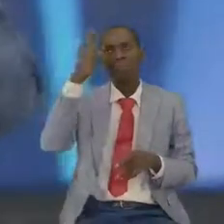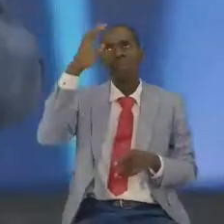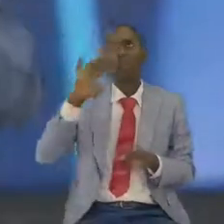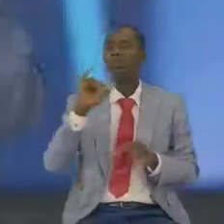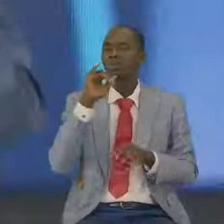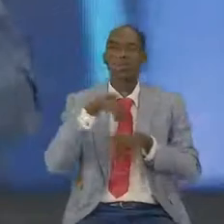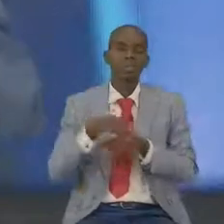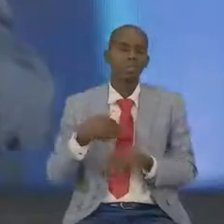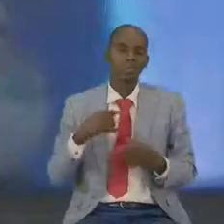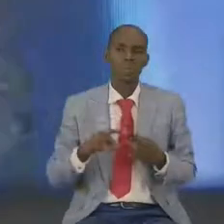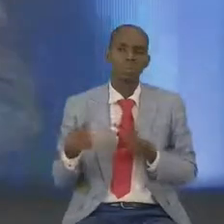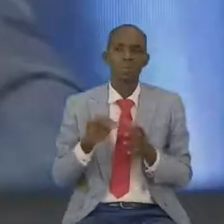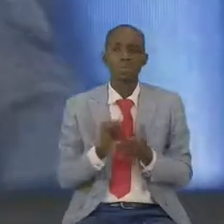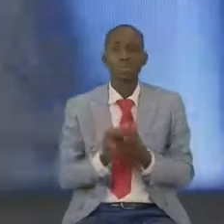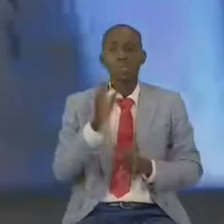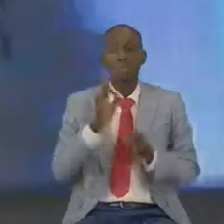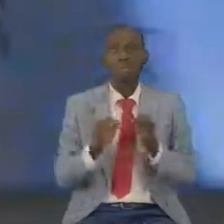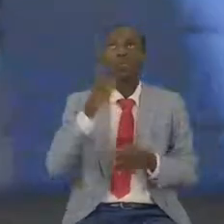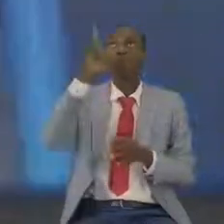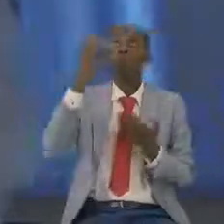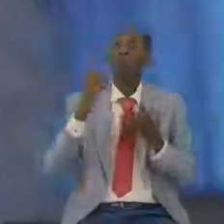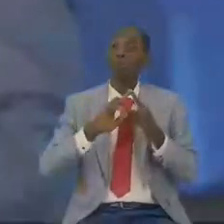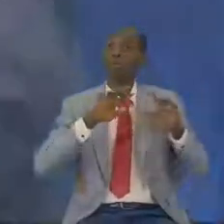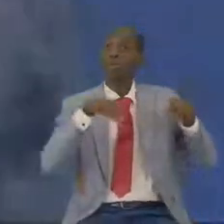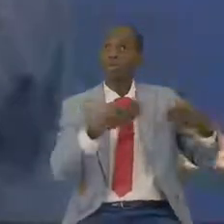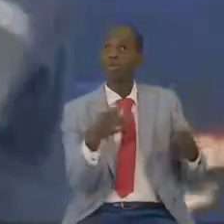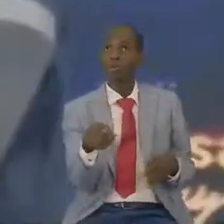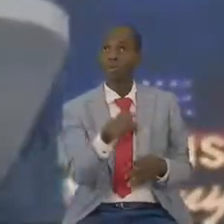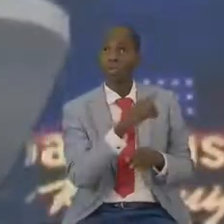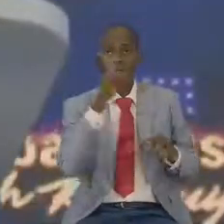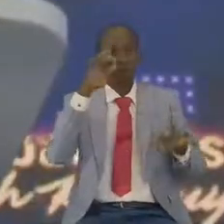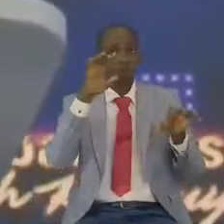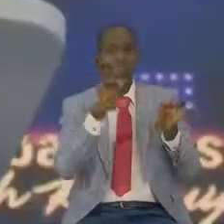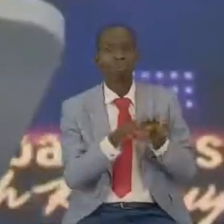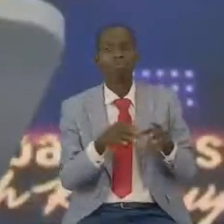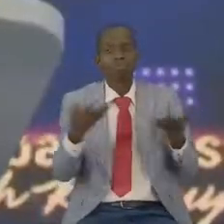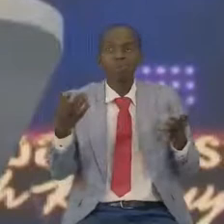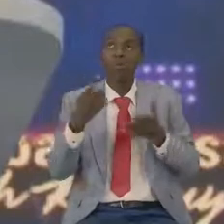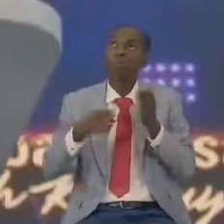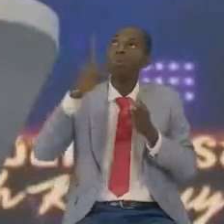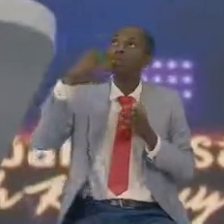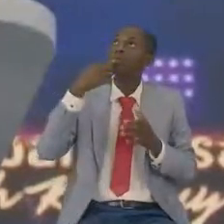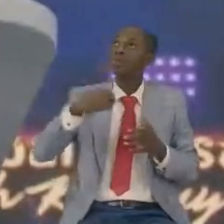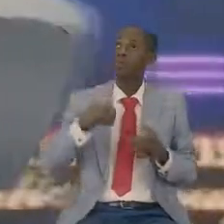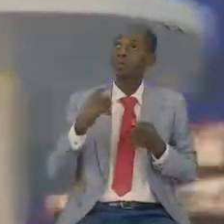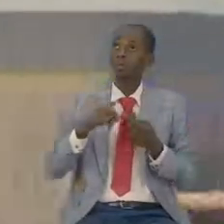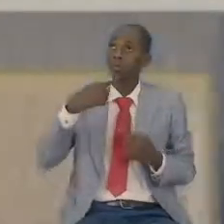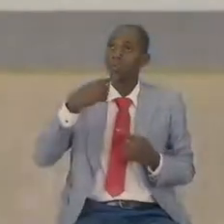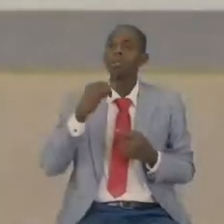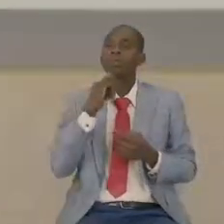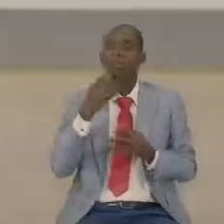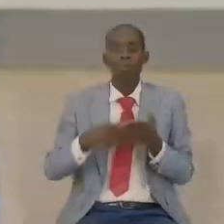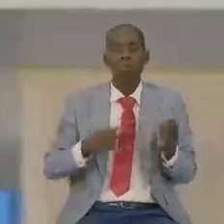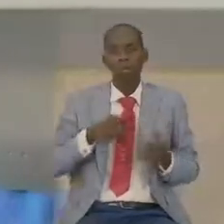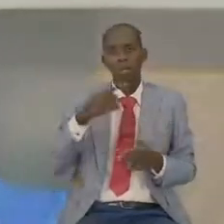Si Dieu voulait leur donner une alliance, qu'est-ce que j'ai d'autre à dire? C'est ce que je dois dire. Ce qu'il veut faire, c'est ce